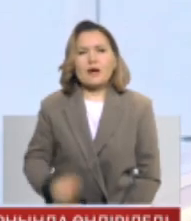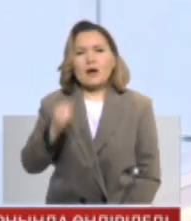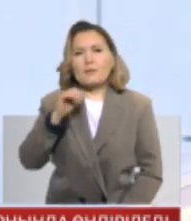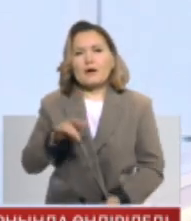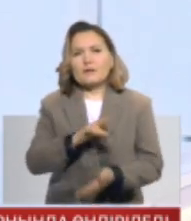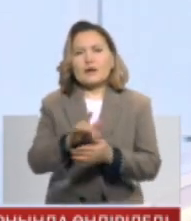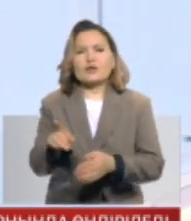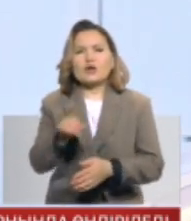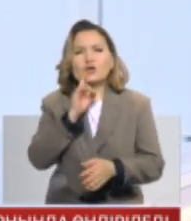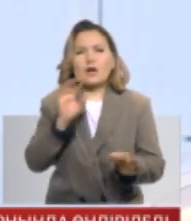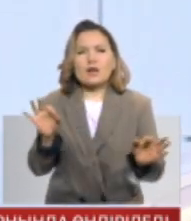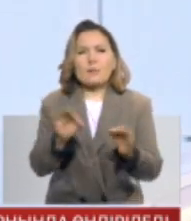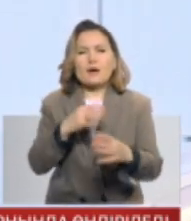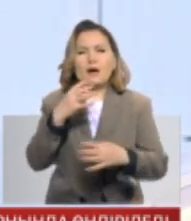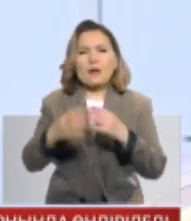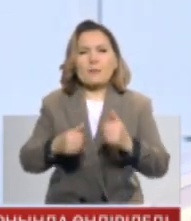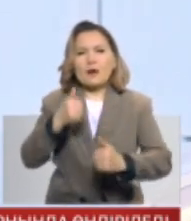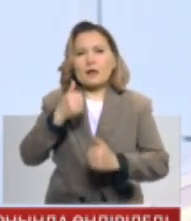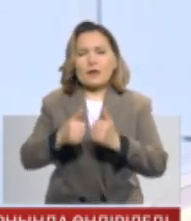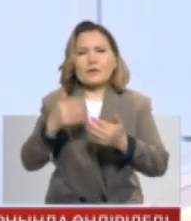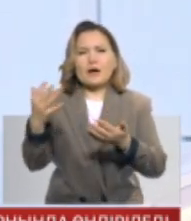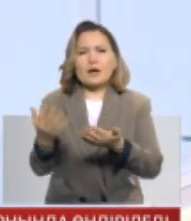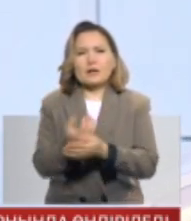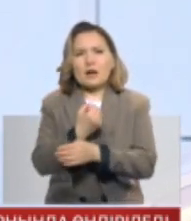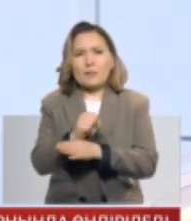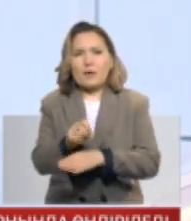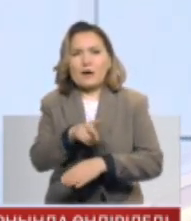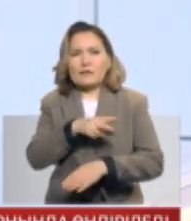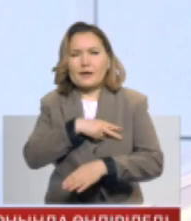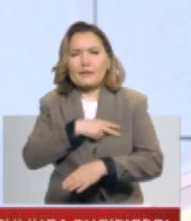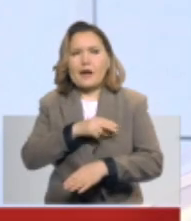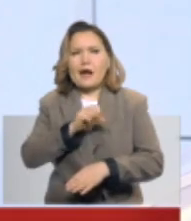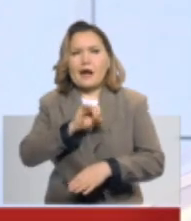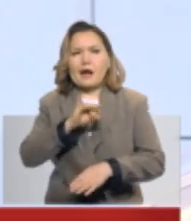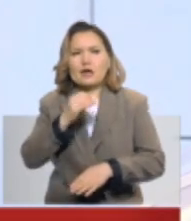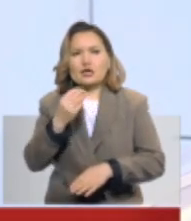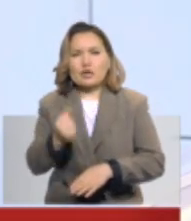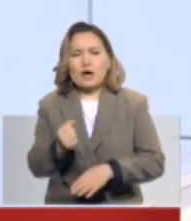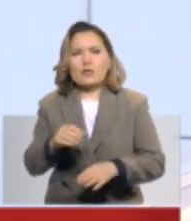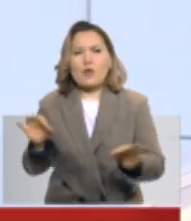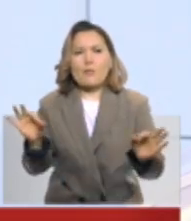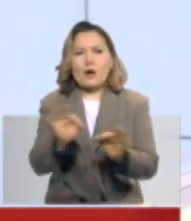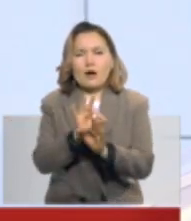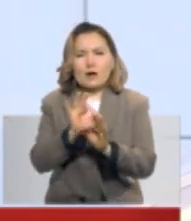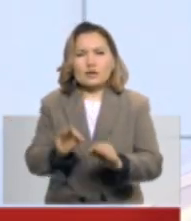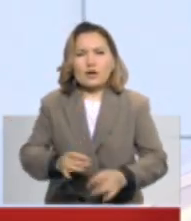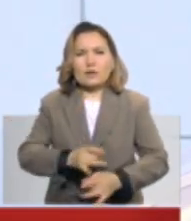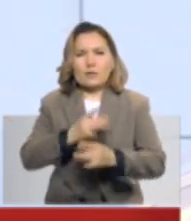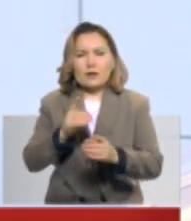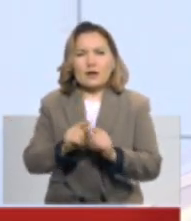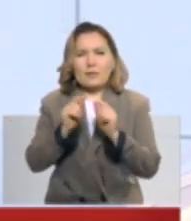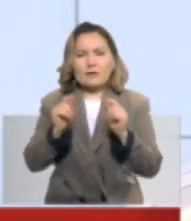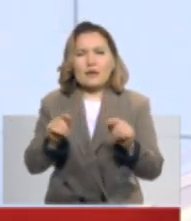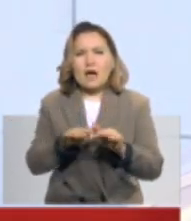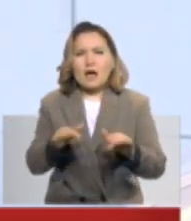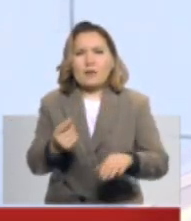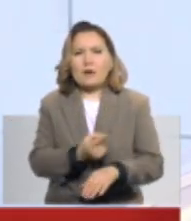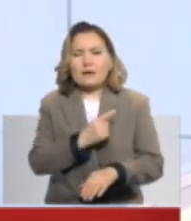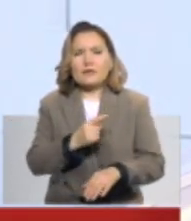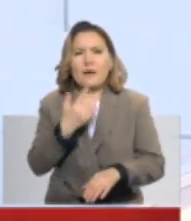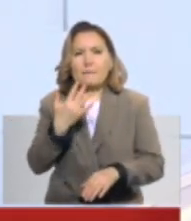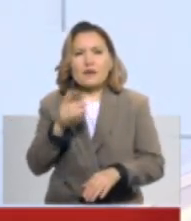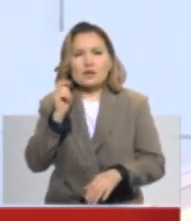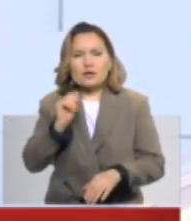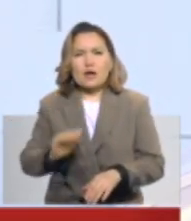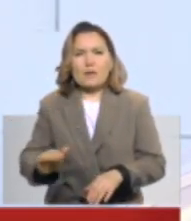Мәскеуде жас музыкант халықаралық байқаулардың лауреаты Аиша Асанжанованың музыкалық кеші өтті. Фортепиано шебері 5